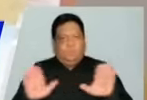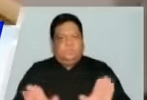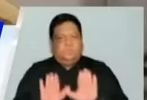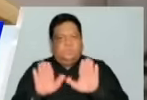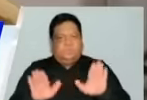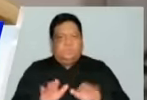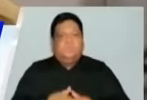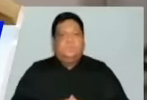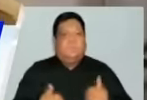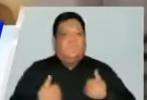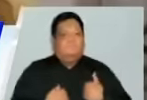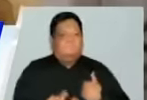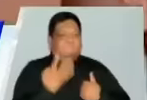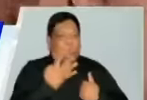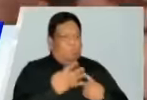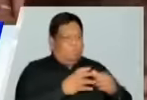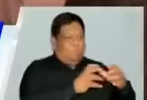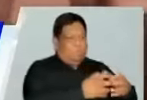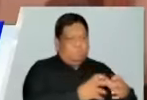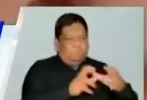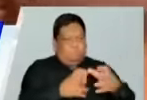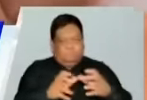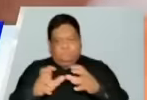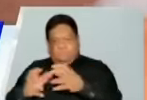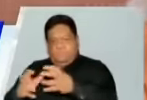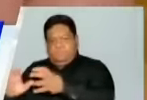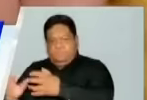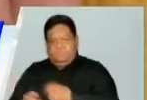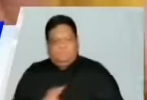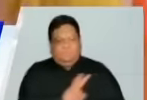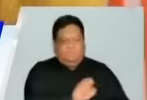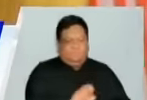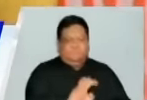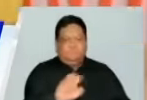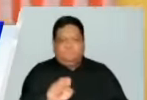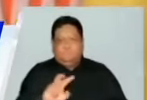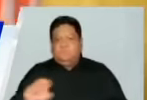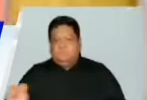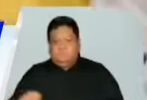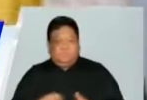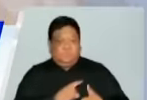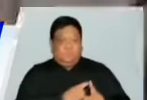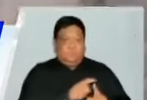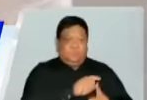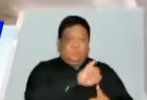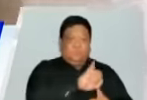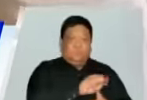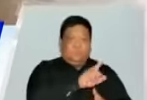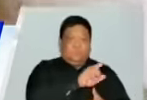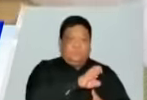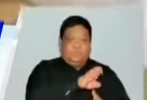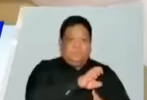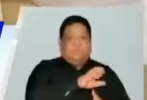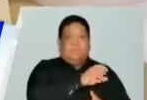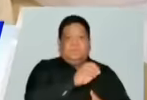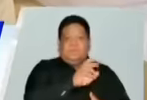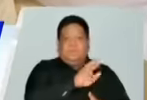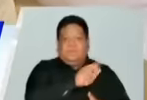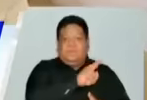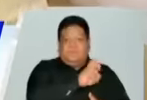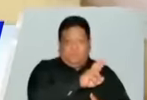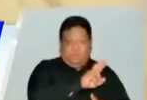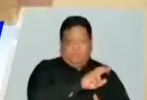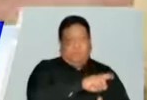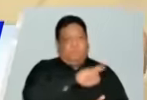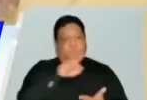ang maglalaban-laban. Team San Julian San Jose at River Cruz. Team Sand, Miguel